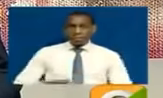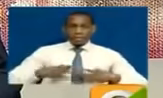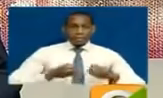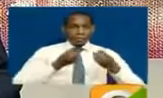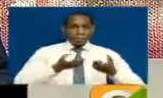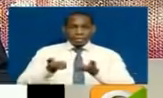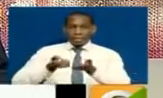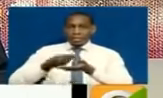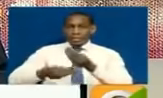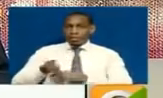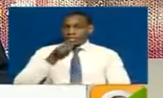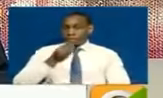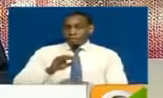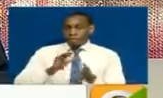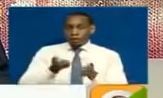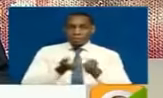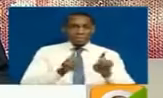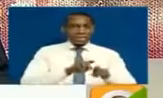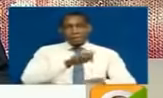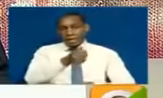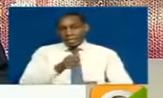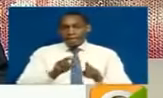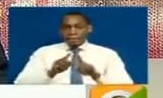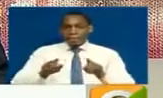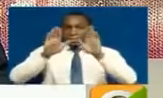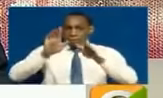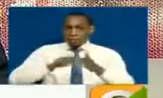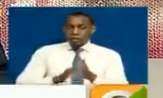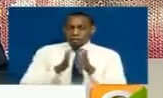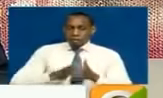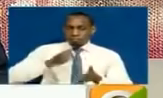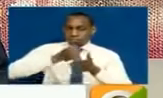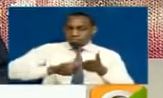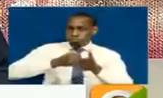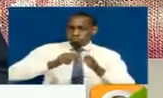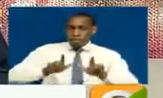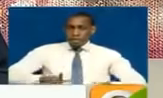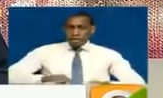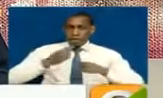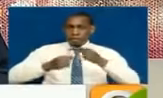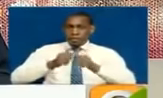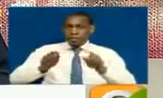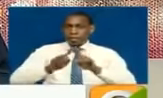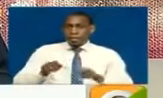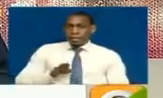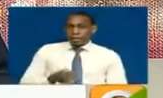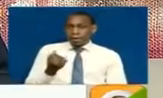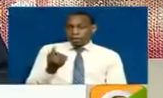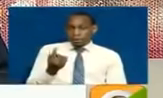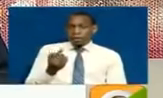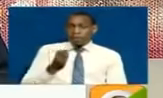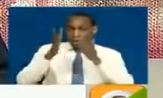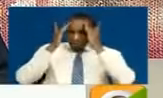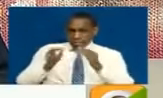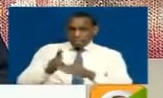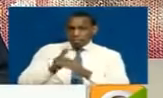Kwa wengi, biashara ya kuuza chakula ni kama biashara nyingine tu, ili mradi mtu aweze kujikimu kimaisha. Lakini kwa mama mmoja